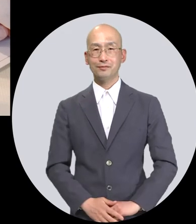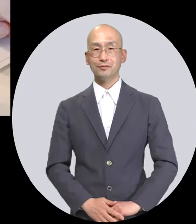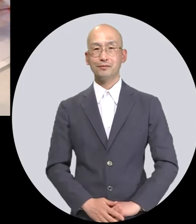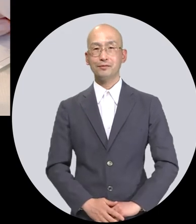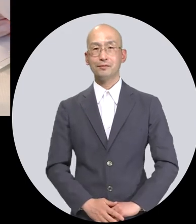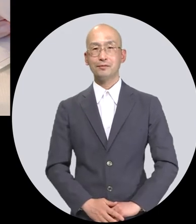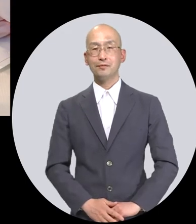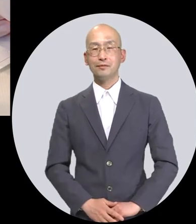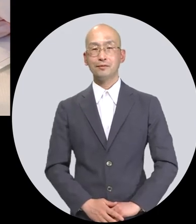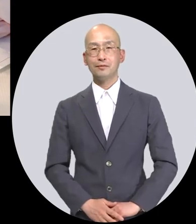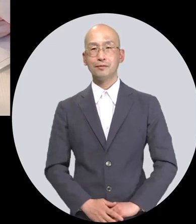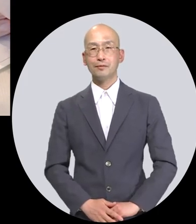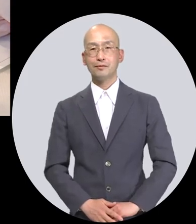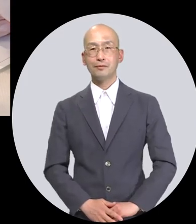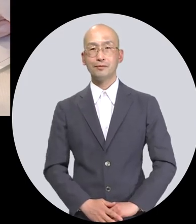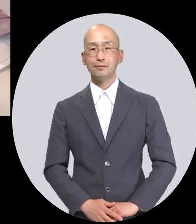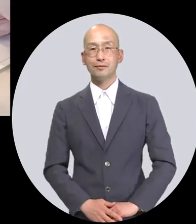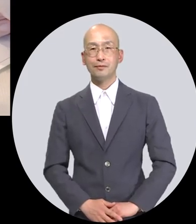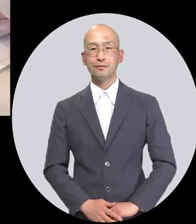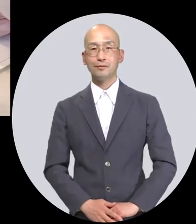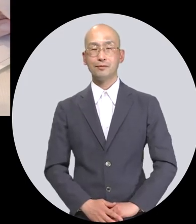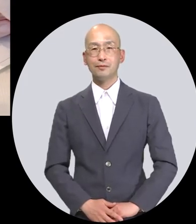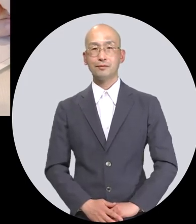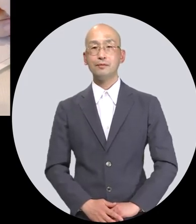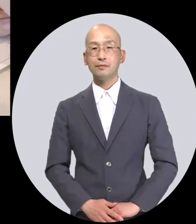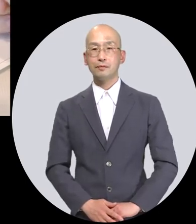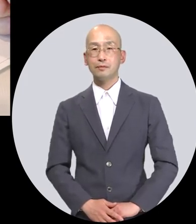うそういうようなものがあったり、